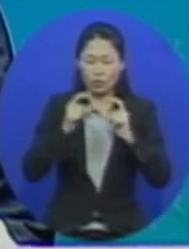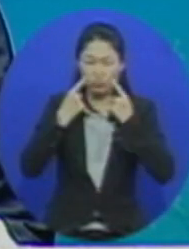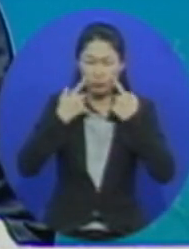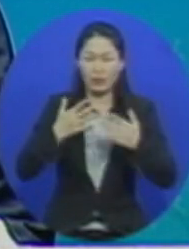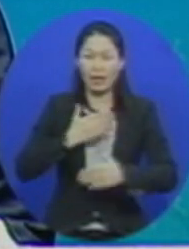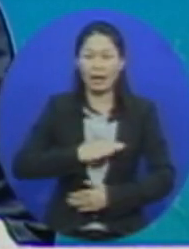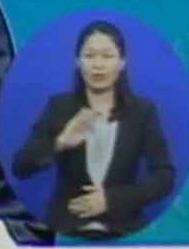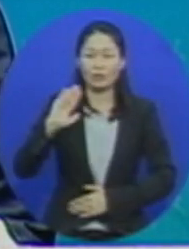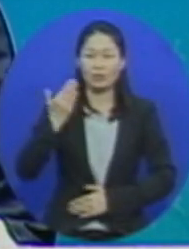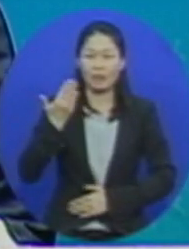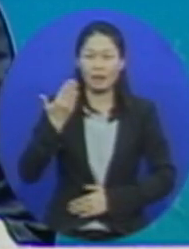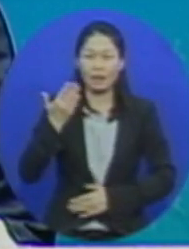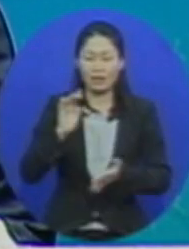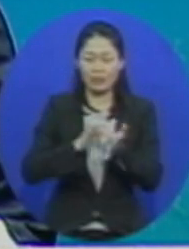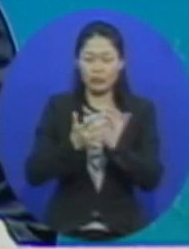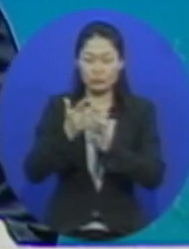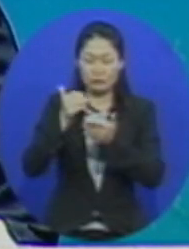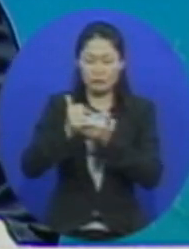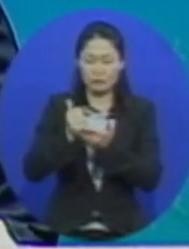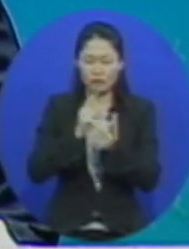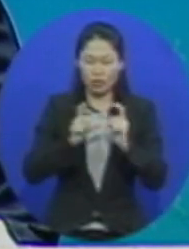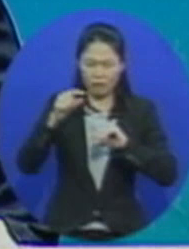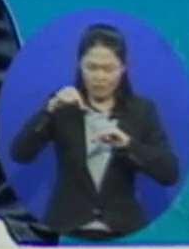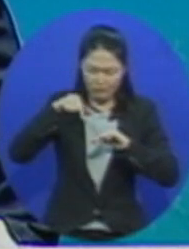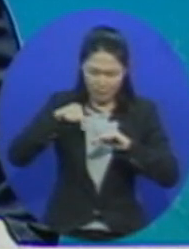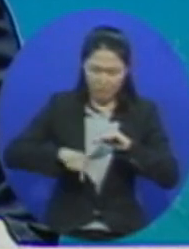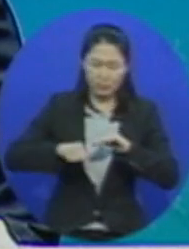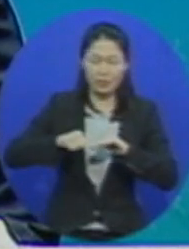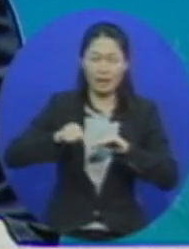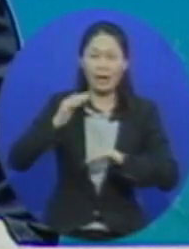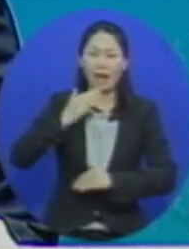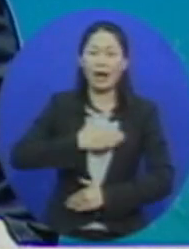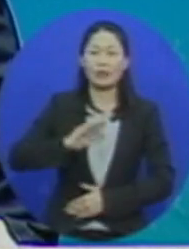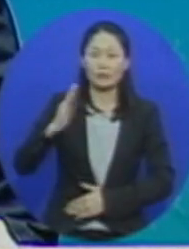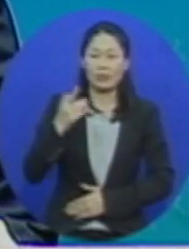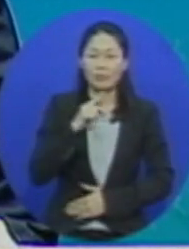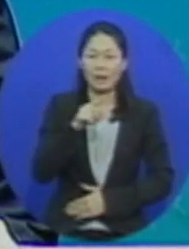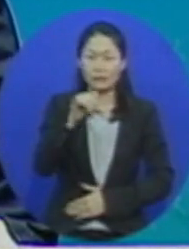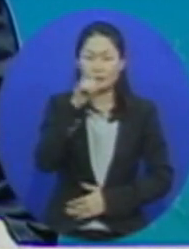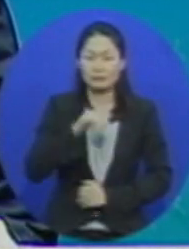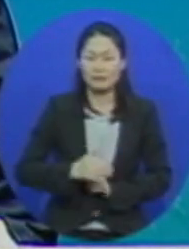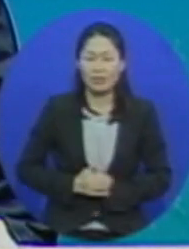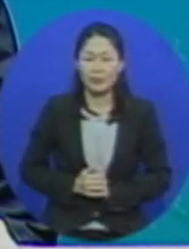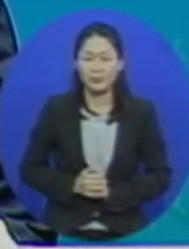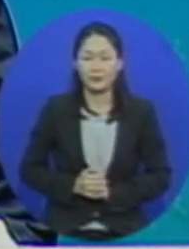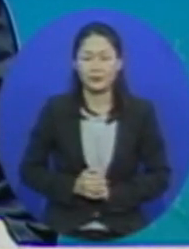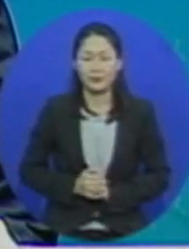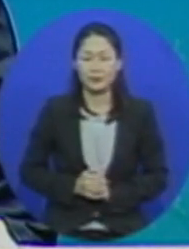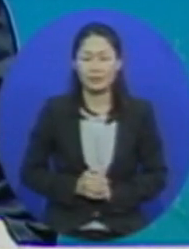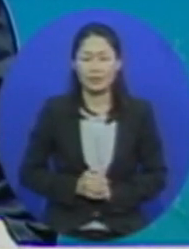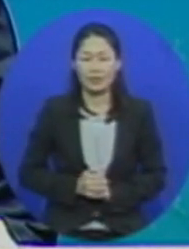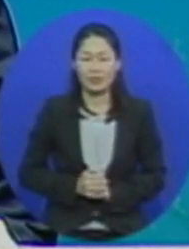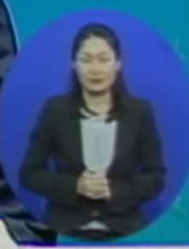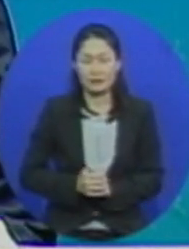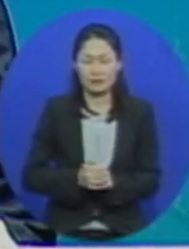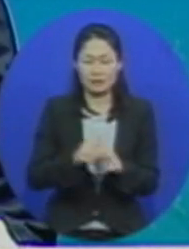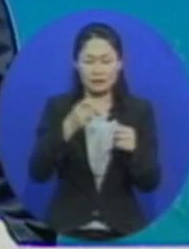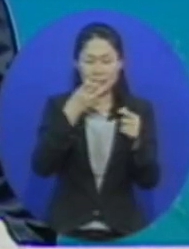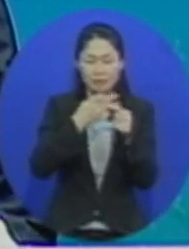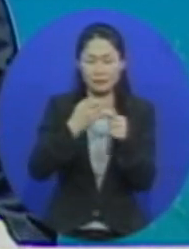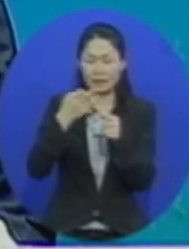한다 예수님을 알아도 더 깊이 예수님을 알아야 한다고 말씀하고 있습니다 18절 19절